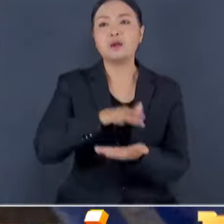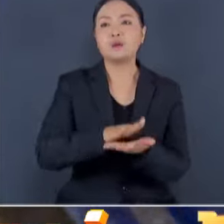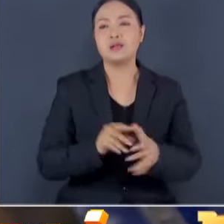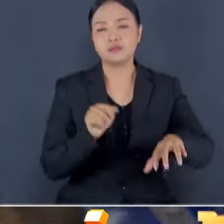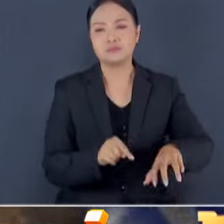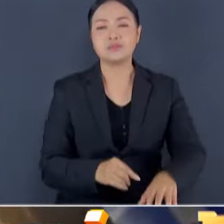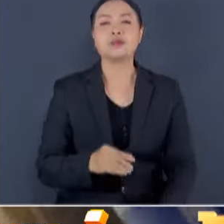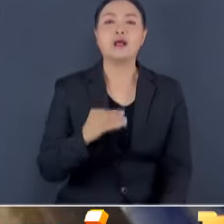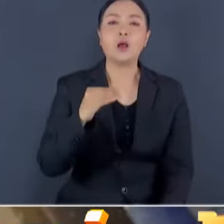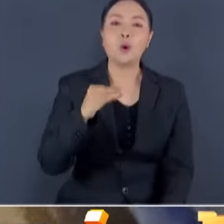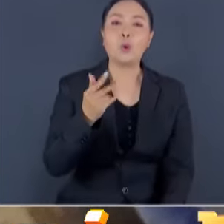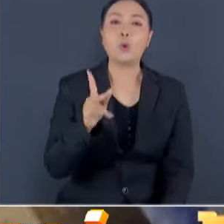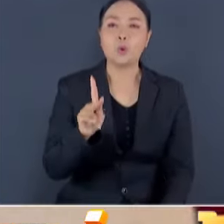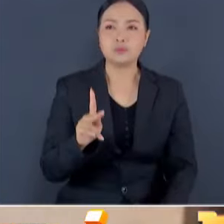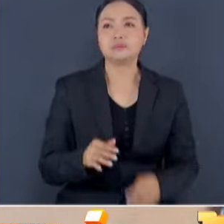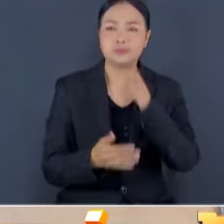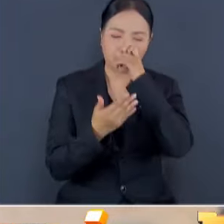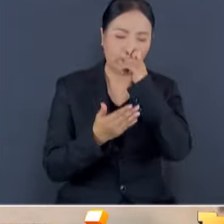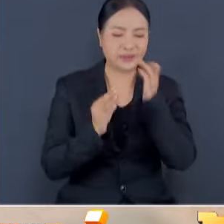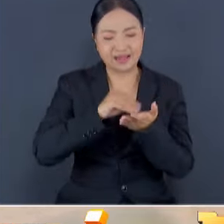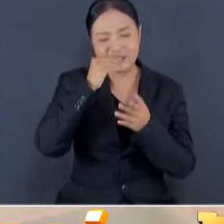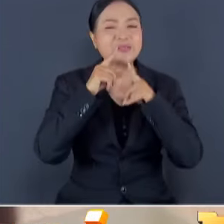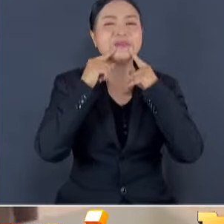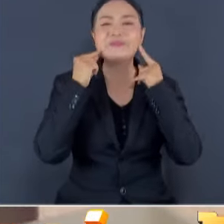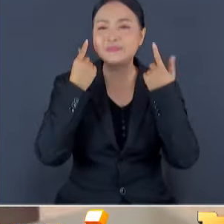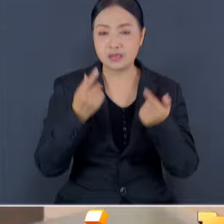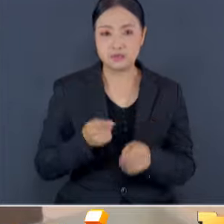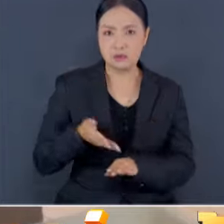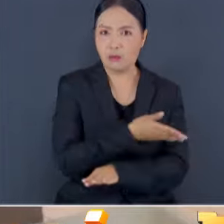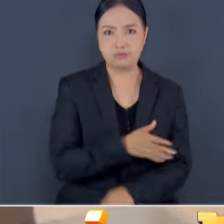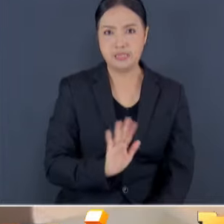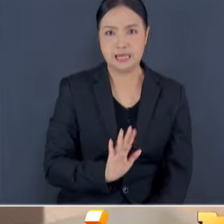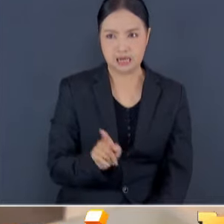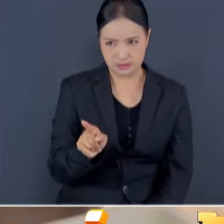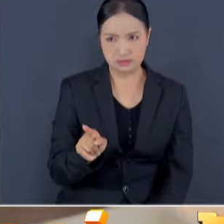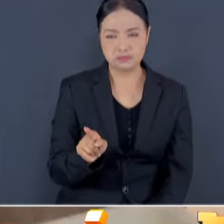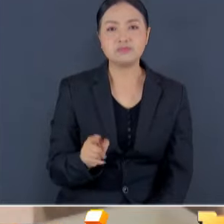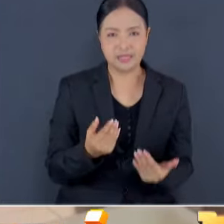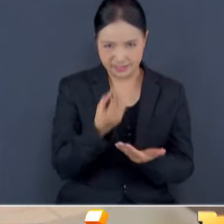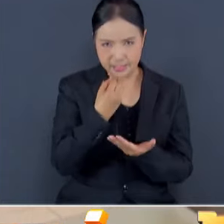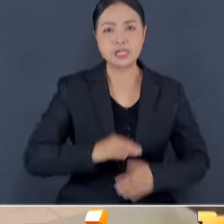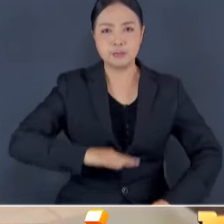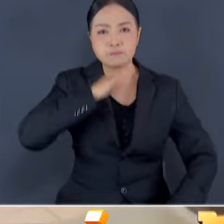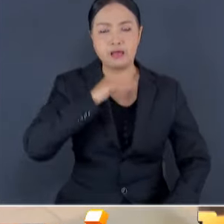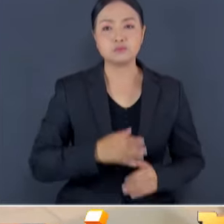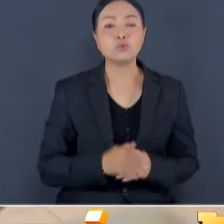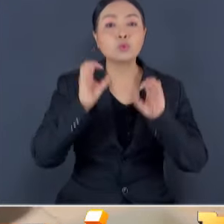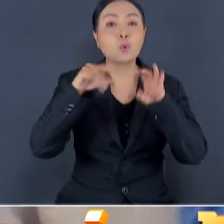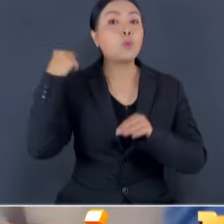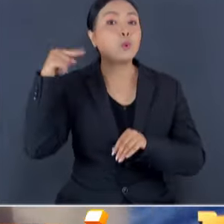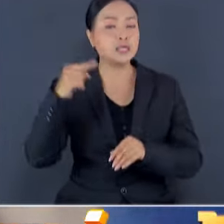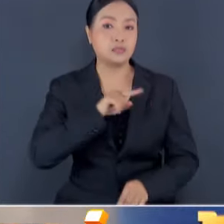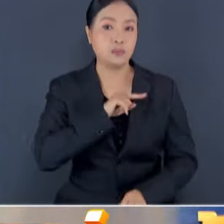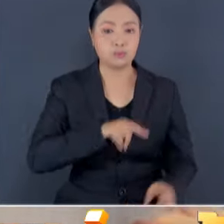เงาครับที่อำเภอเมืองหนองคายเนี่ยนักเรียนยิ้มออกเลยฮะเพราะว่าแน่นอนอิ่มท้องะหลังจากที่ครูที่รับผิด